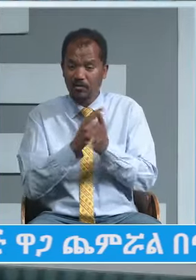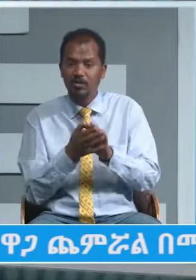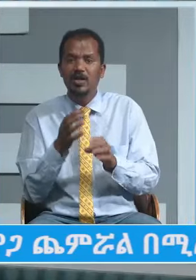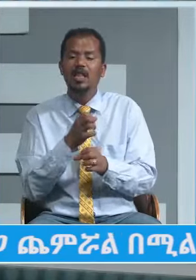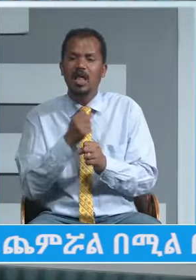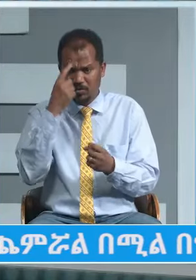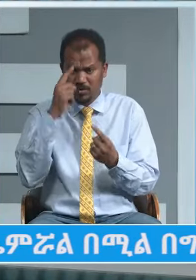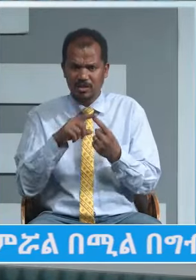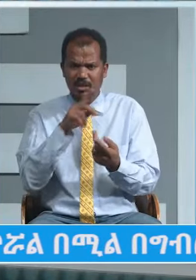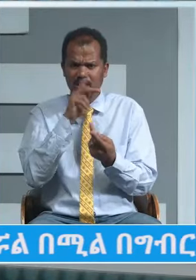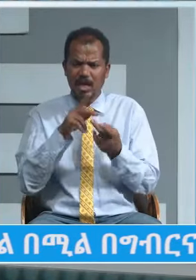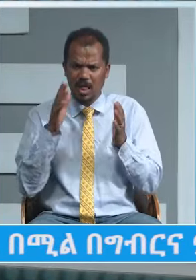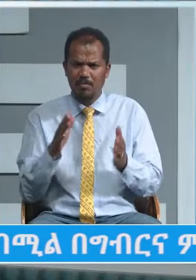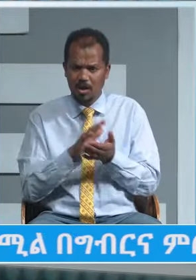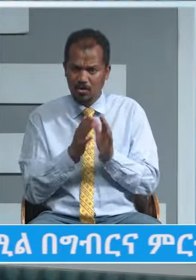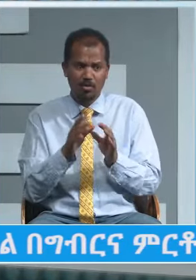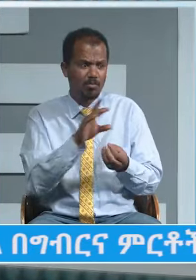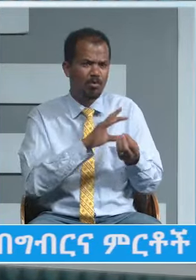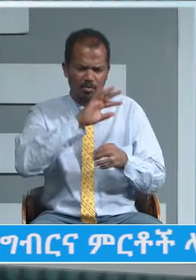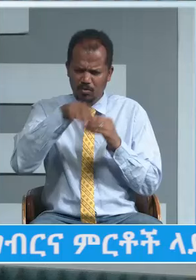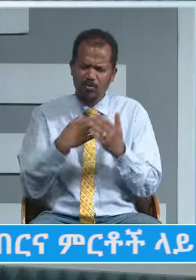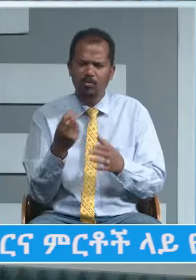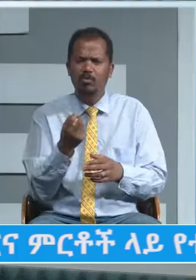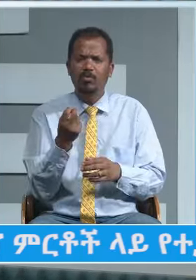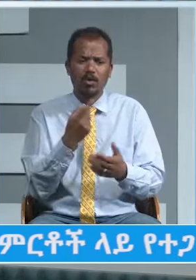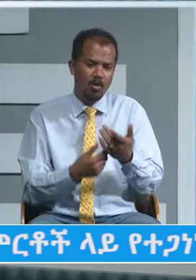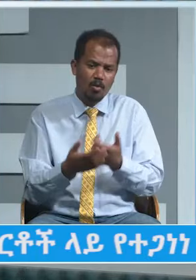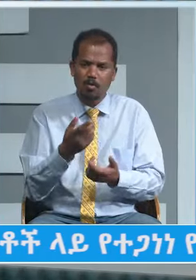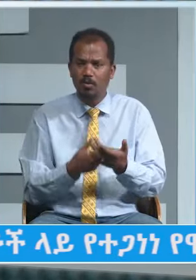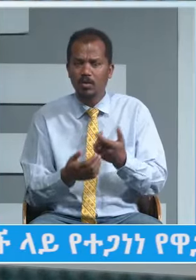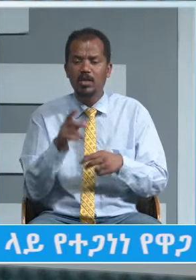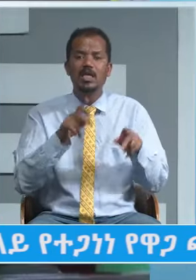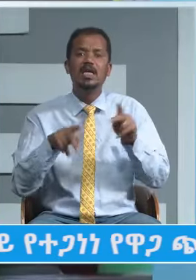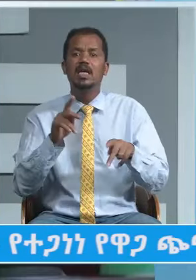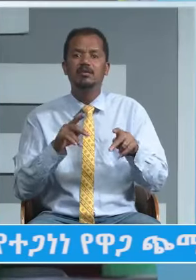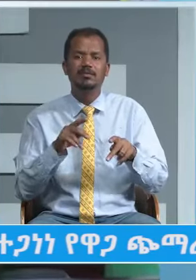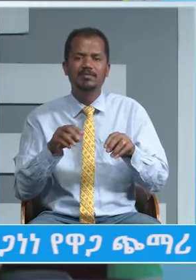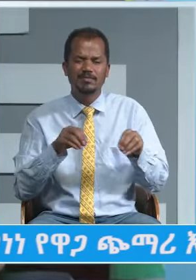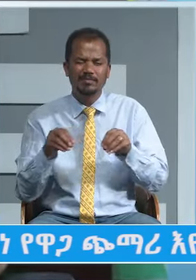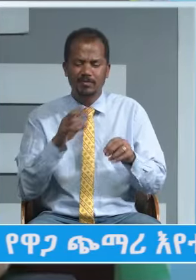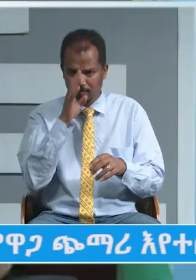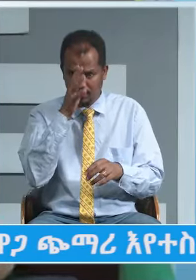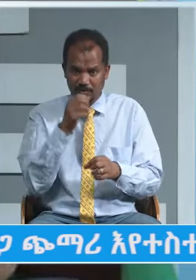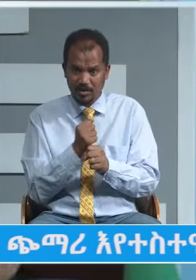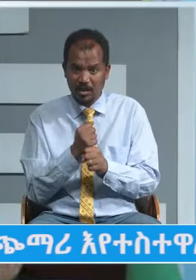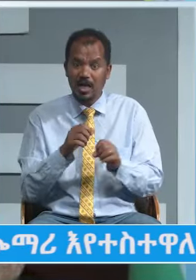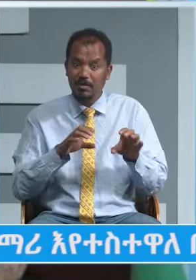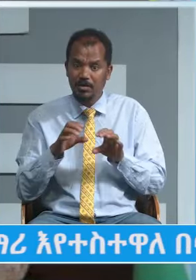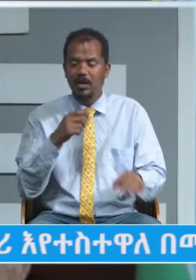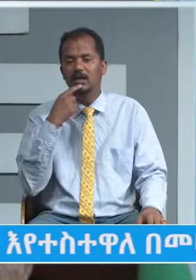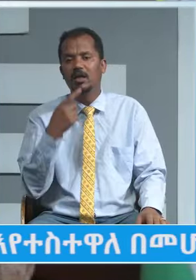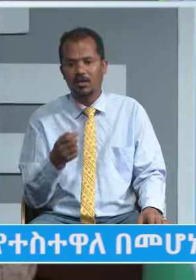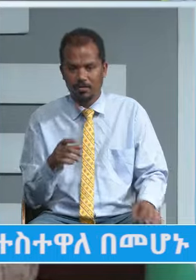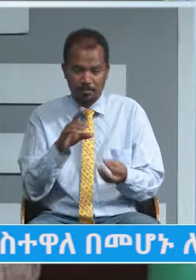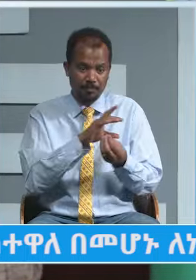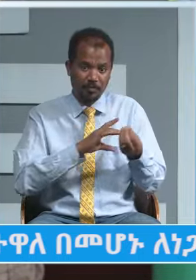ድጋፍ እንዲውል የተያዘው እቅድ ስኬታማ እንዲሆን በክልሉ ሁሉም ወረዳዎች የውይይትና የህዝብ ንቅናቄ የመፍጠር ስራ